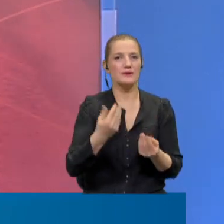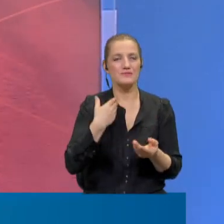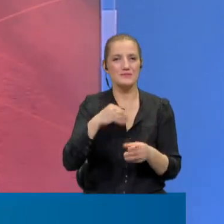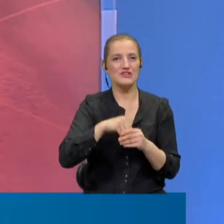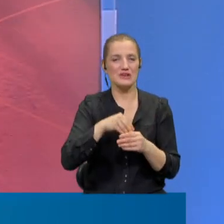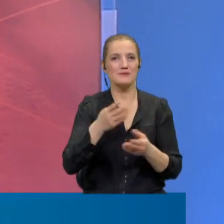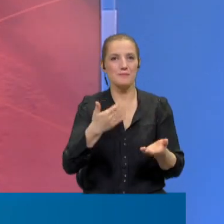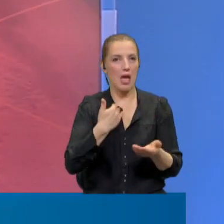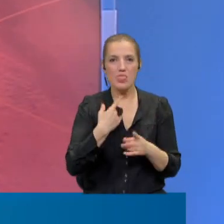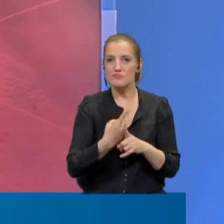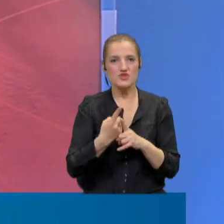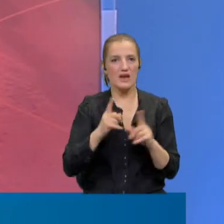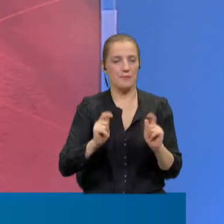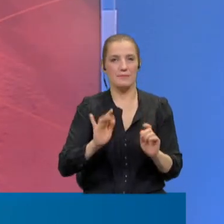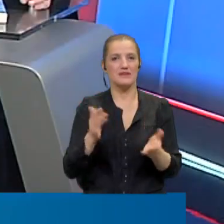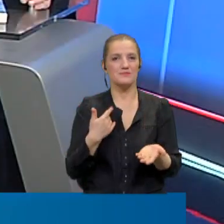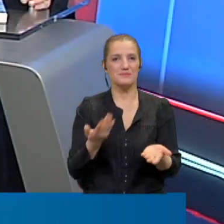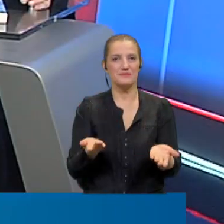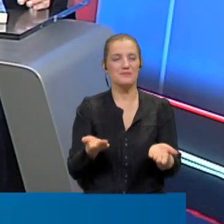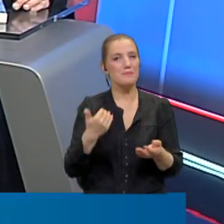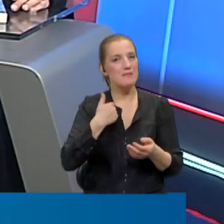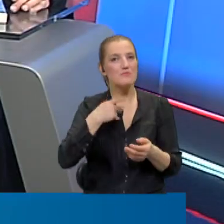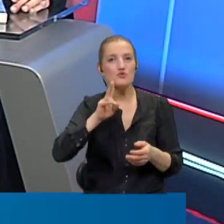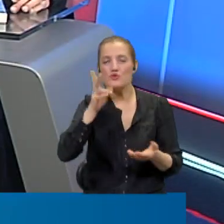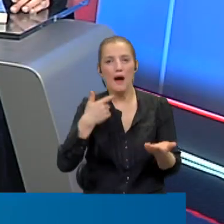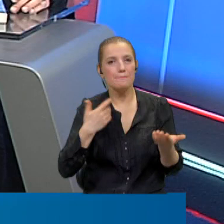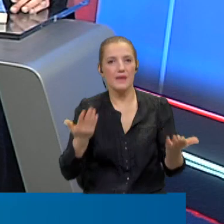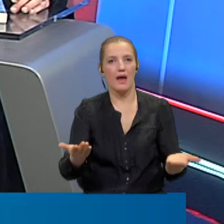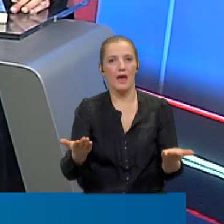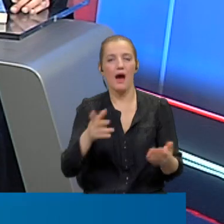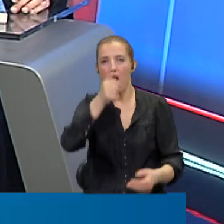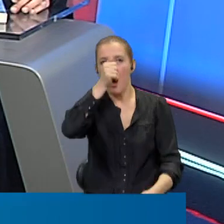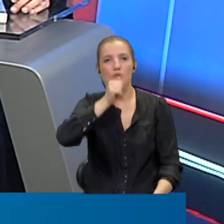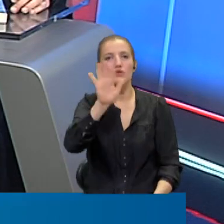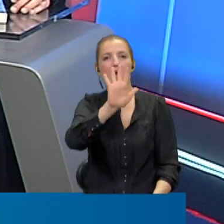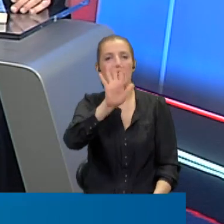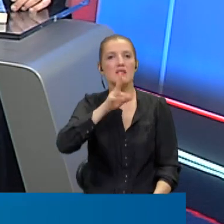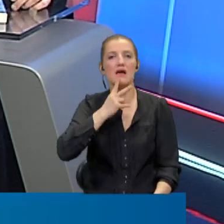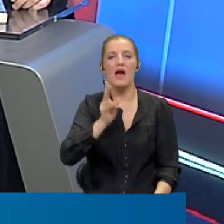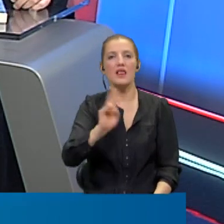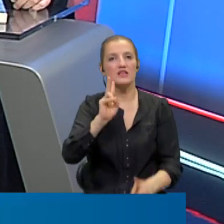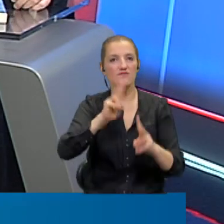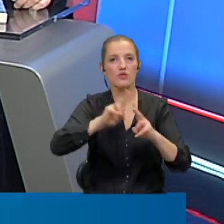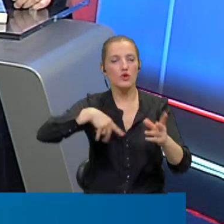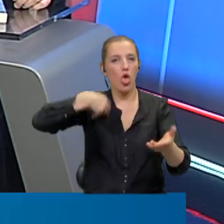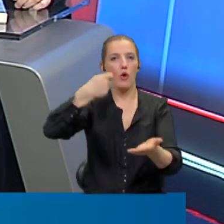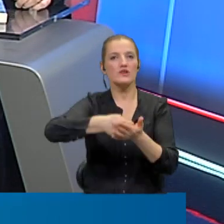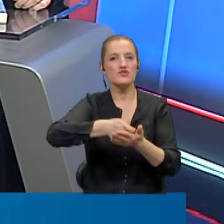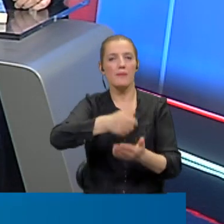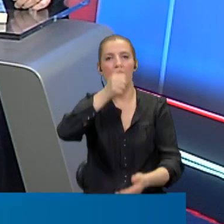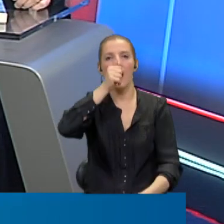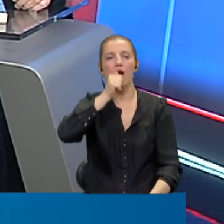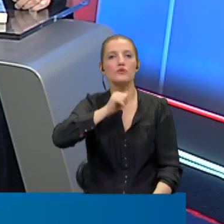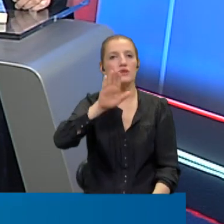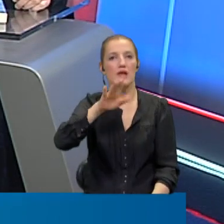olarak Ben de bir şey yapmadım İlker Ben de bir şey yapmadım Benim günahım ne 650 lira elektrik faturası ödeyeceğim 600